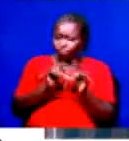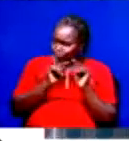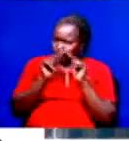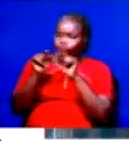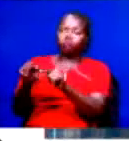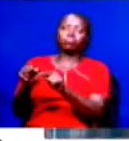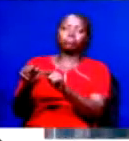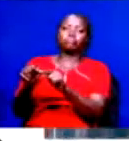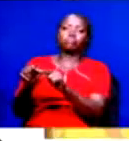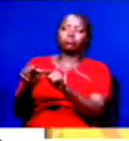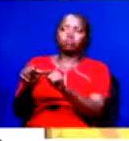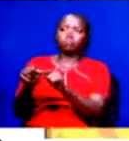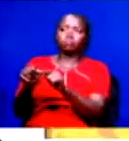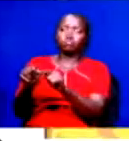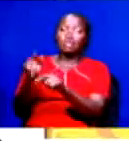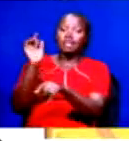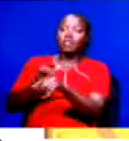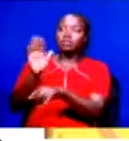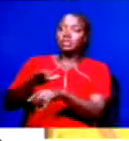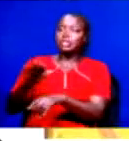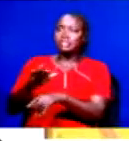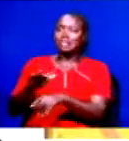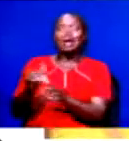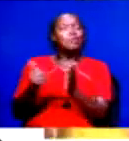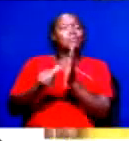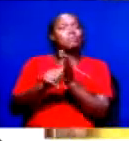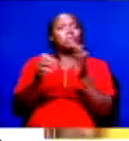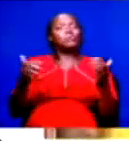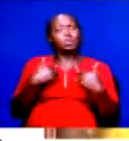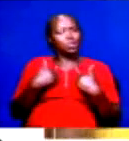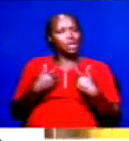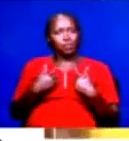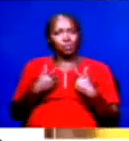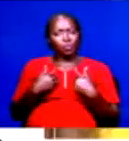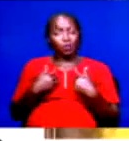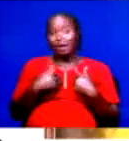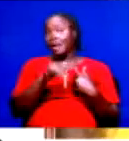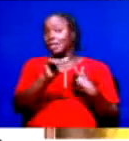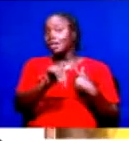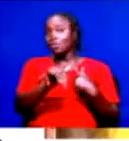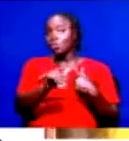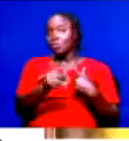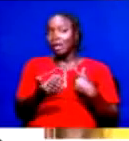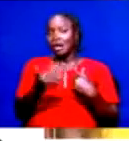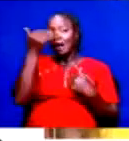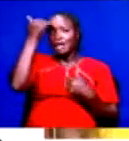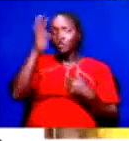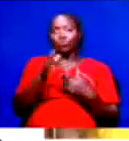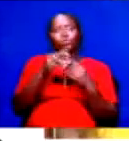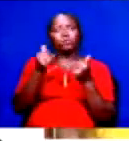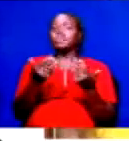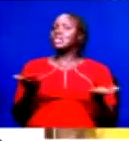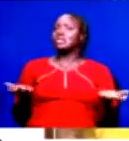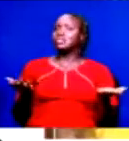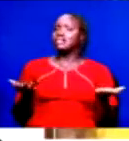maeneo yaliyoathirika. Sisi tuko na shida kubwa sana ambayo hata hatujui nani atasuluhisha